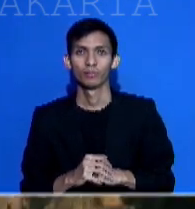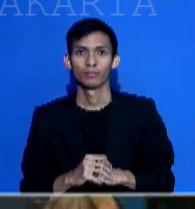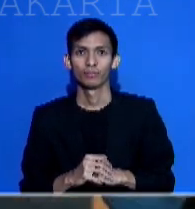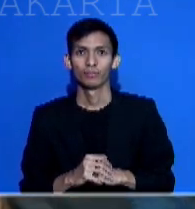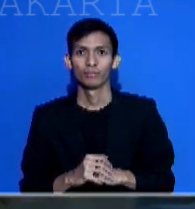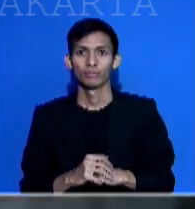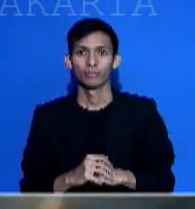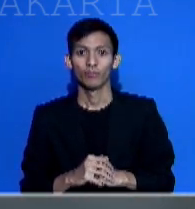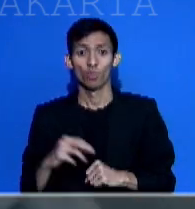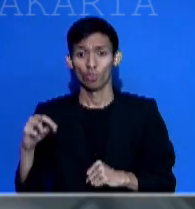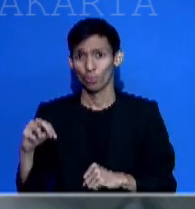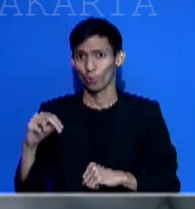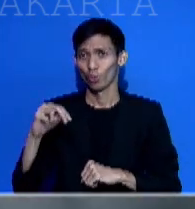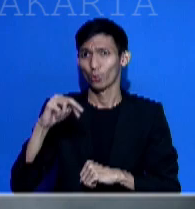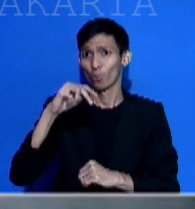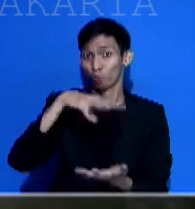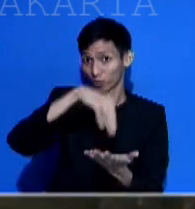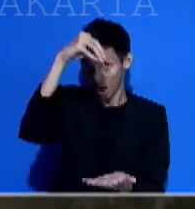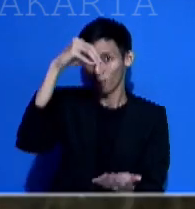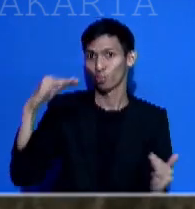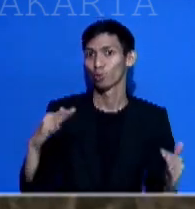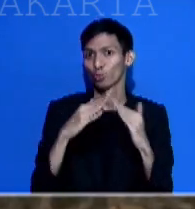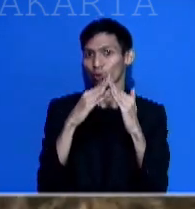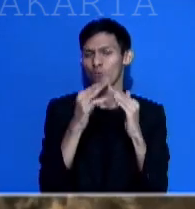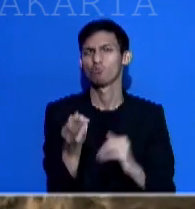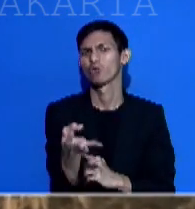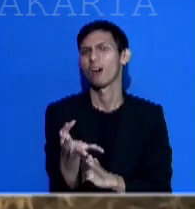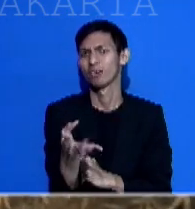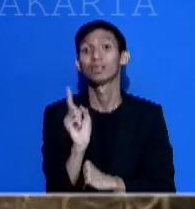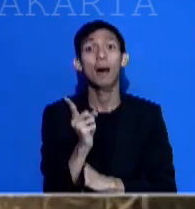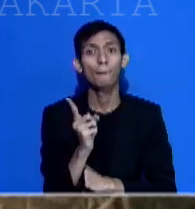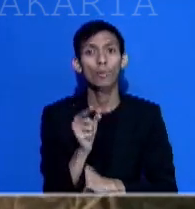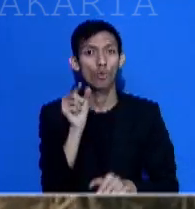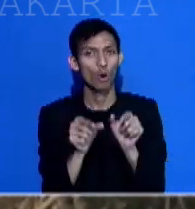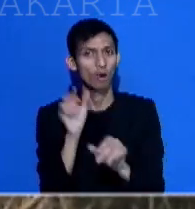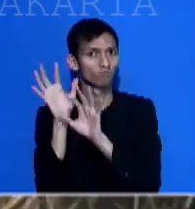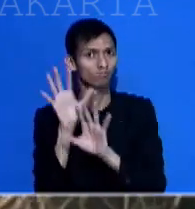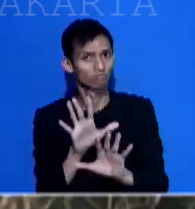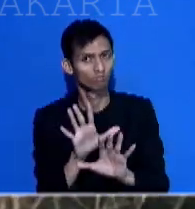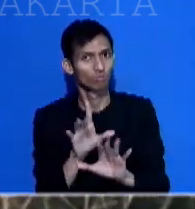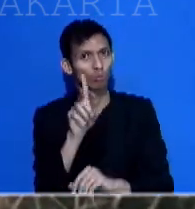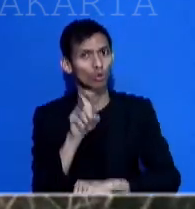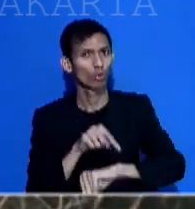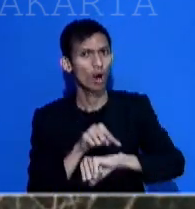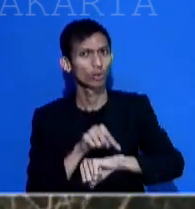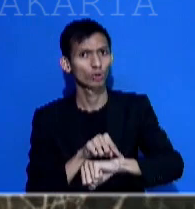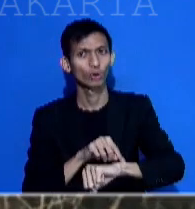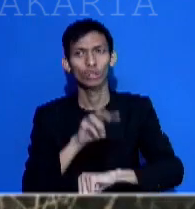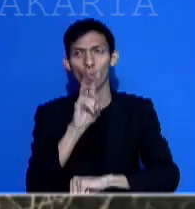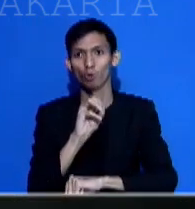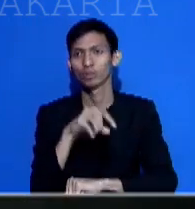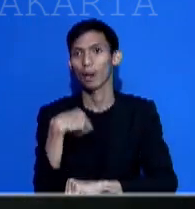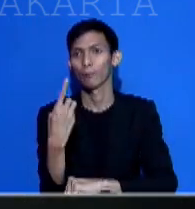Mendaki hingga sampai puncak bukit ini bisa dibilang cukup mudah. Karena wisatawan yang datang hanya butuh waktu 30-45